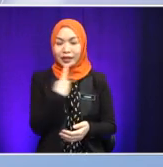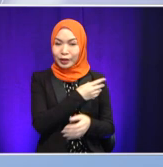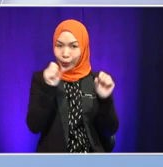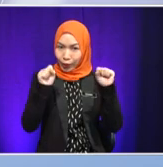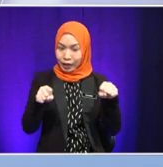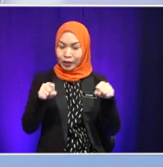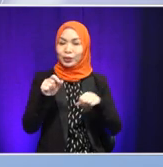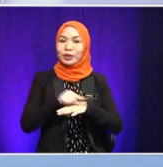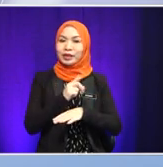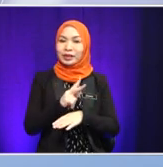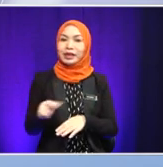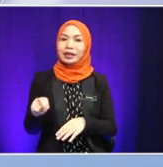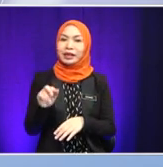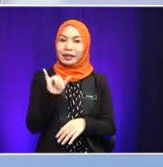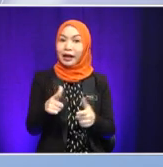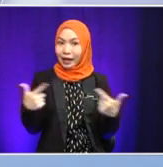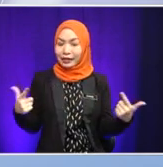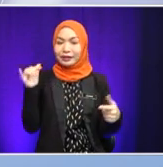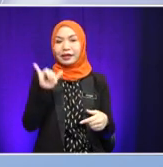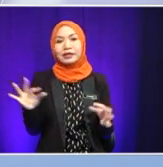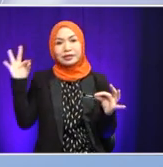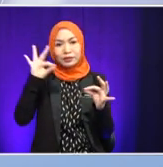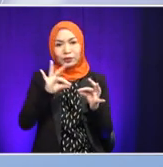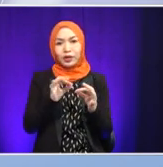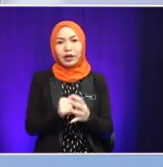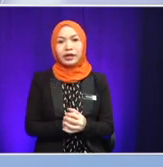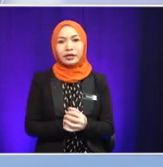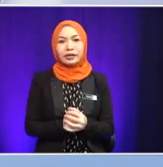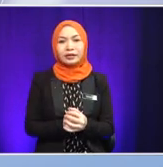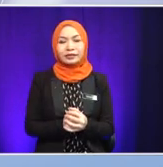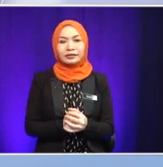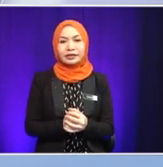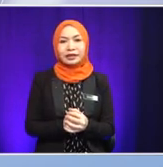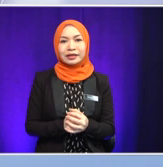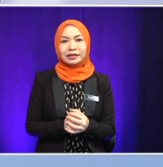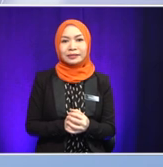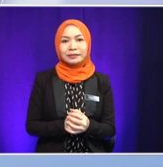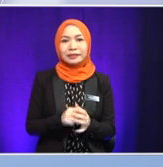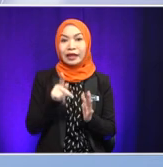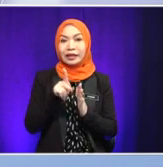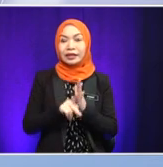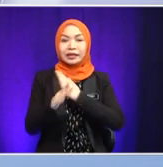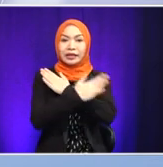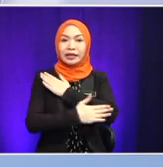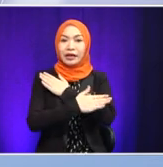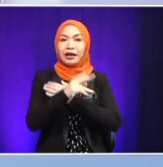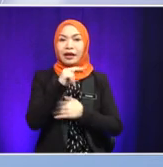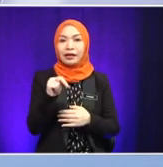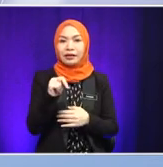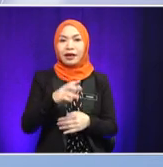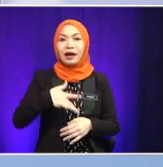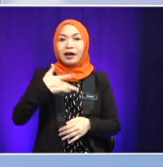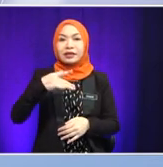lebih sesuai ya oke contohnya toleransi berterima kasih hemat tinggi rasional dan